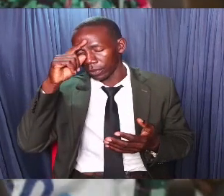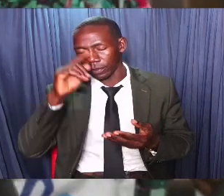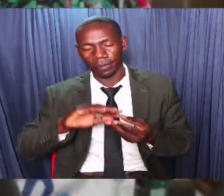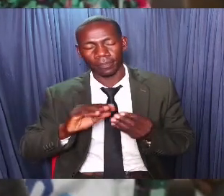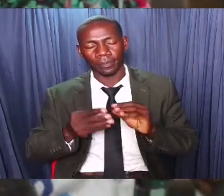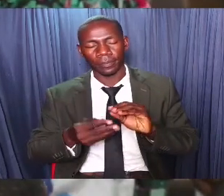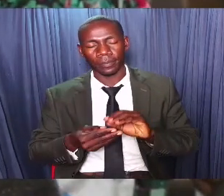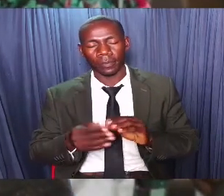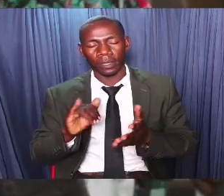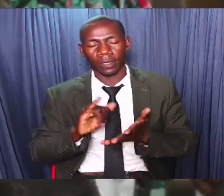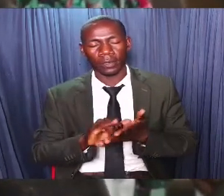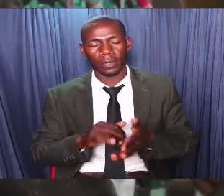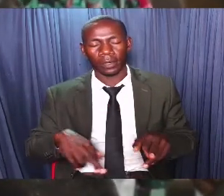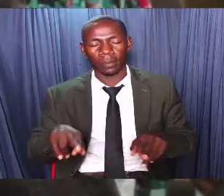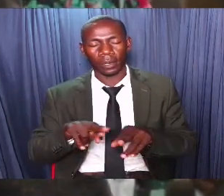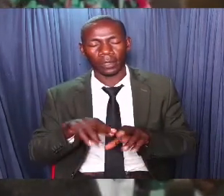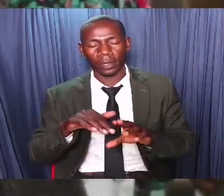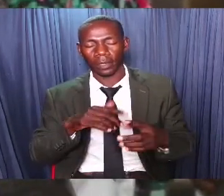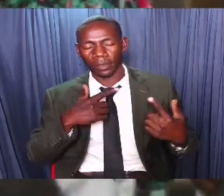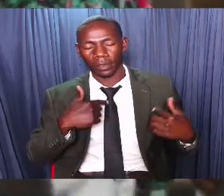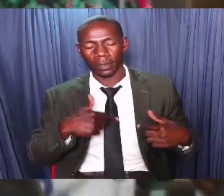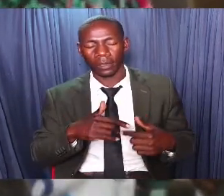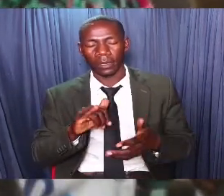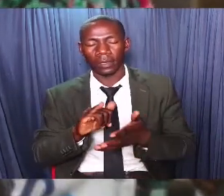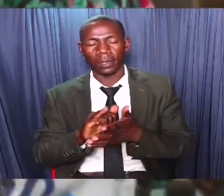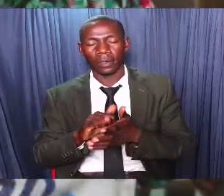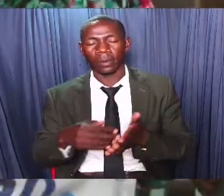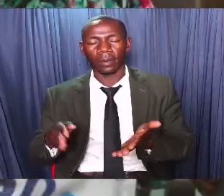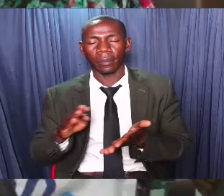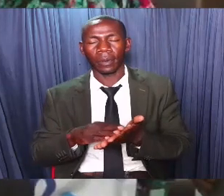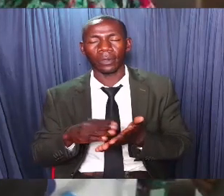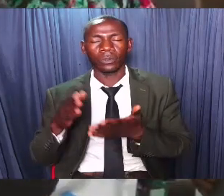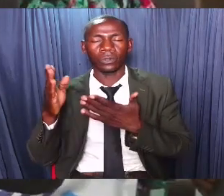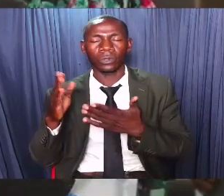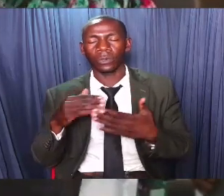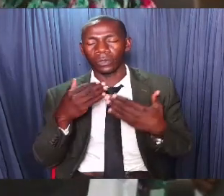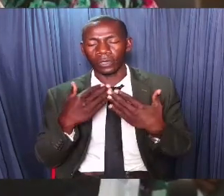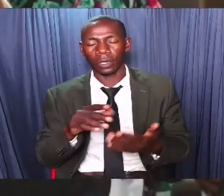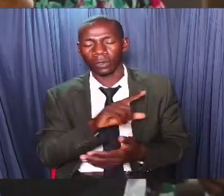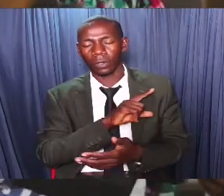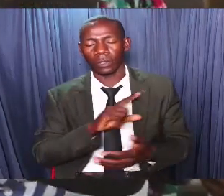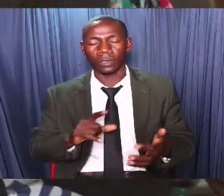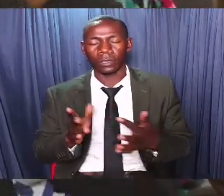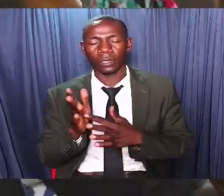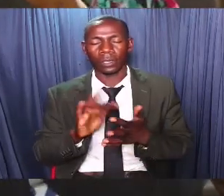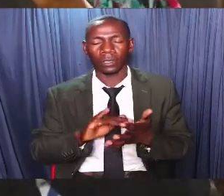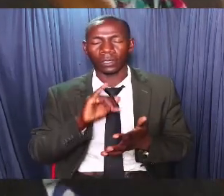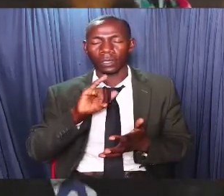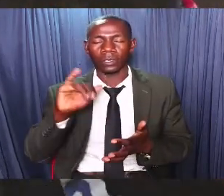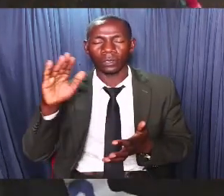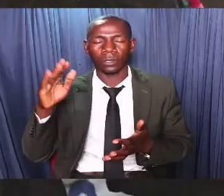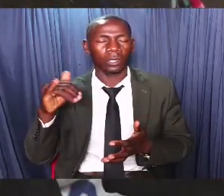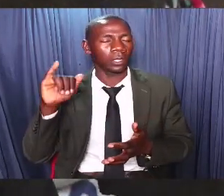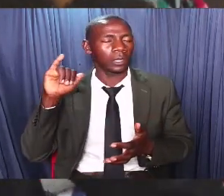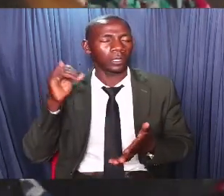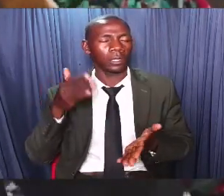umetumia ile taba ya moyoni ili tukaweze kukurudia. Asante Bwana Yesu, maana ni wewe jana na